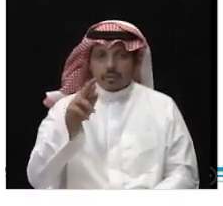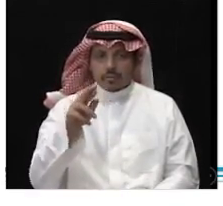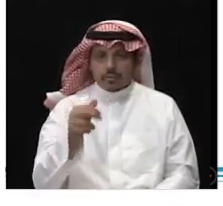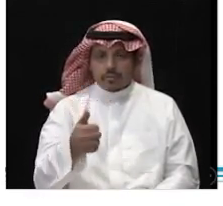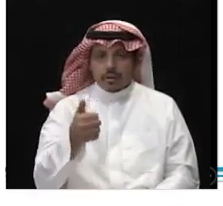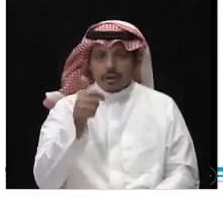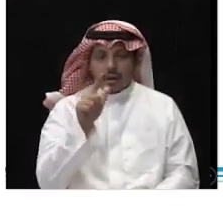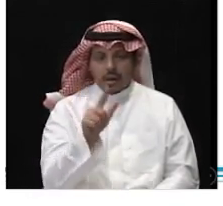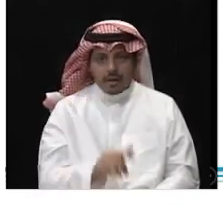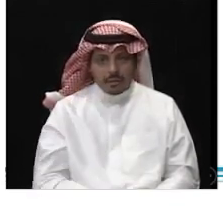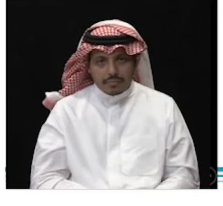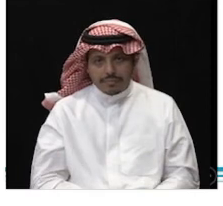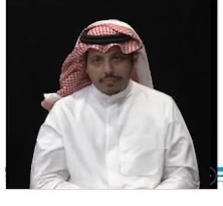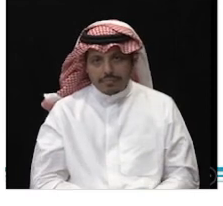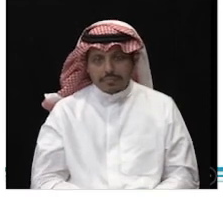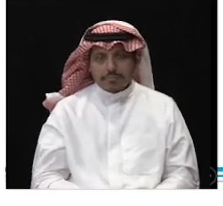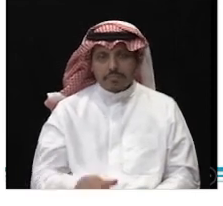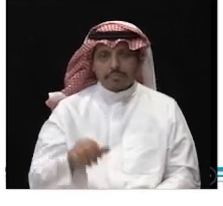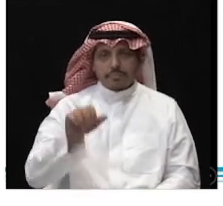غزال، أحسنتم، وهنا